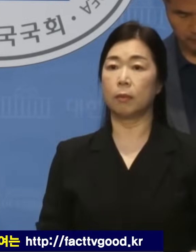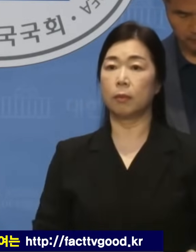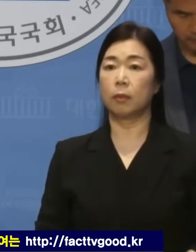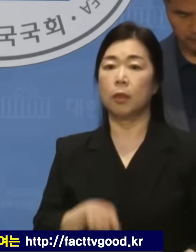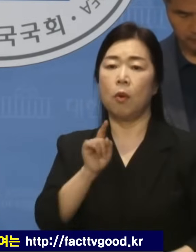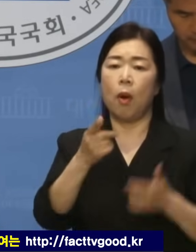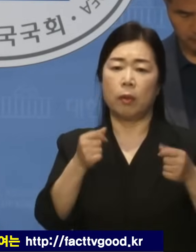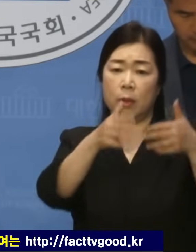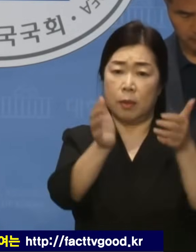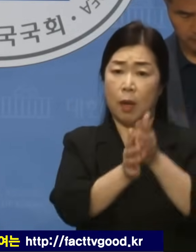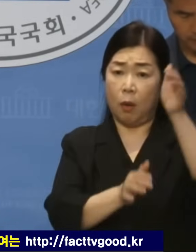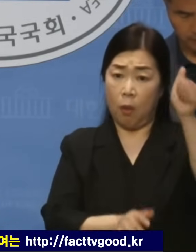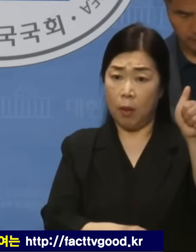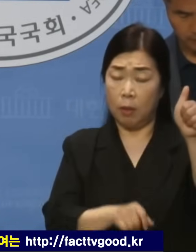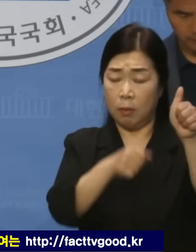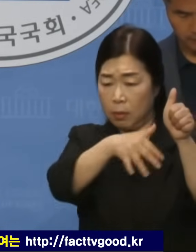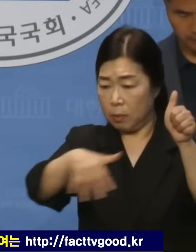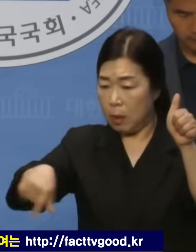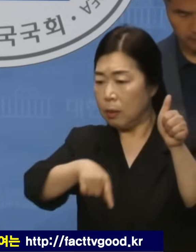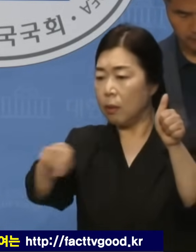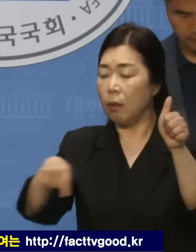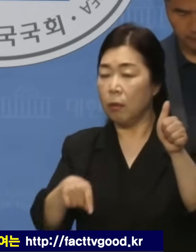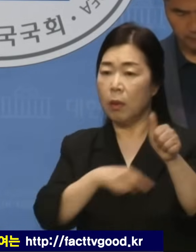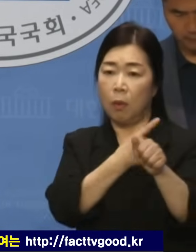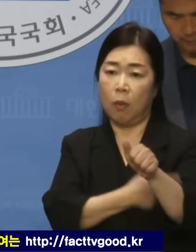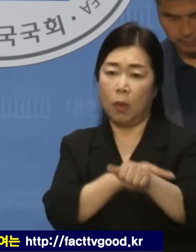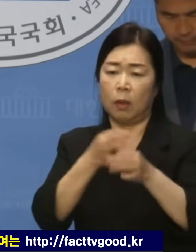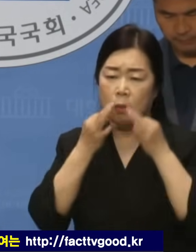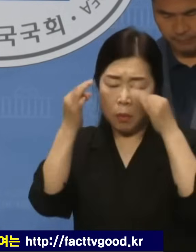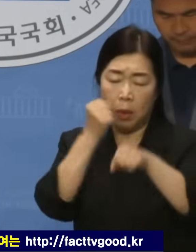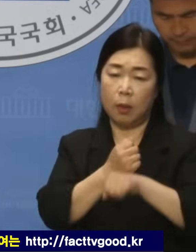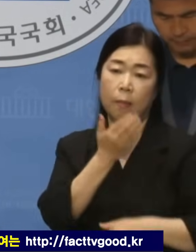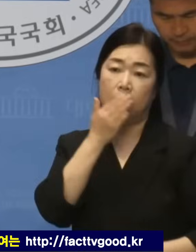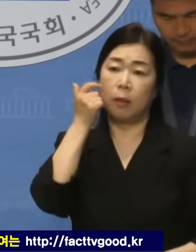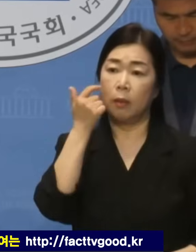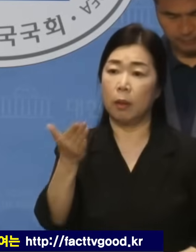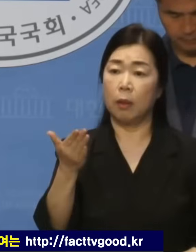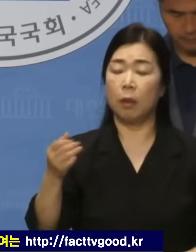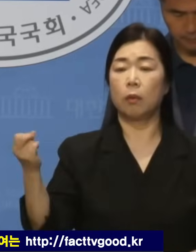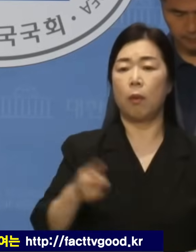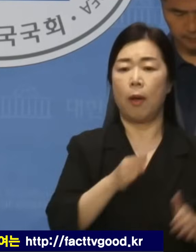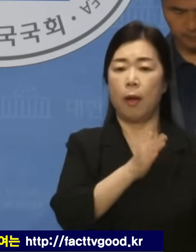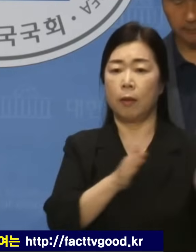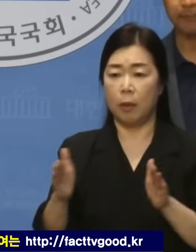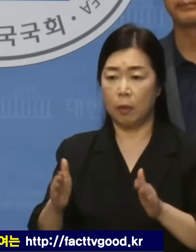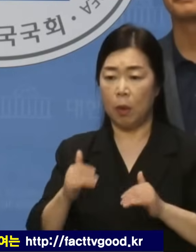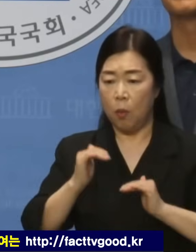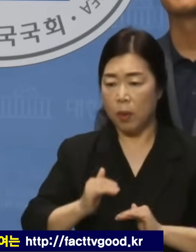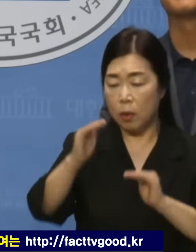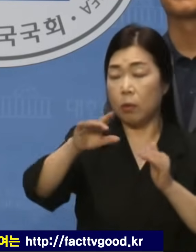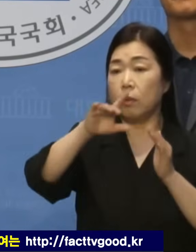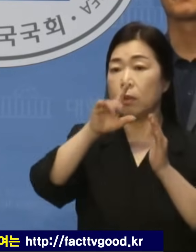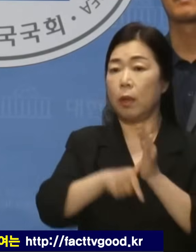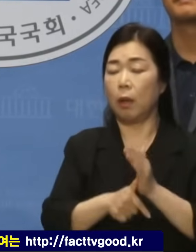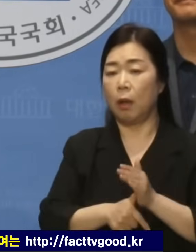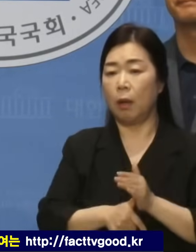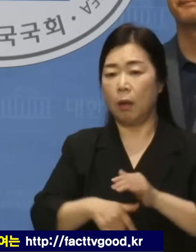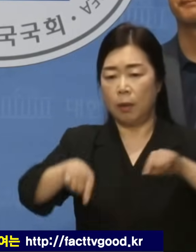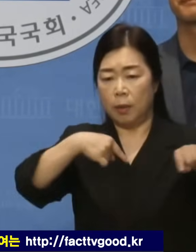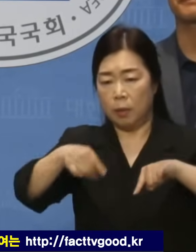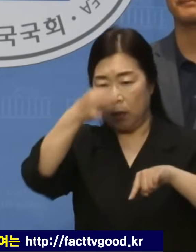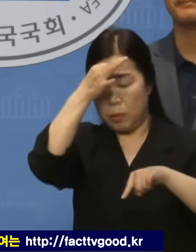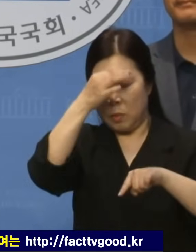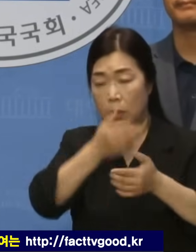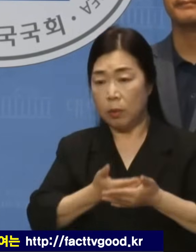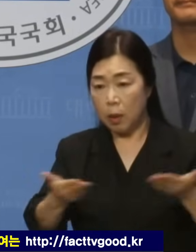밑에서 어디까지의 권한을 다할 수 있을지, 행사 준비 과정에서 어떻게 역량을 발휘할 수